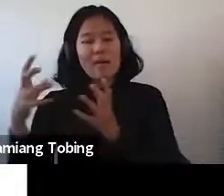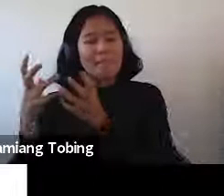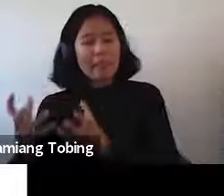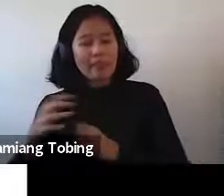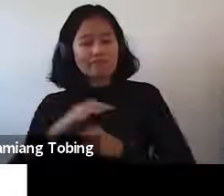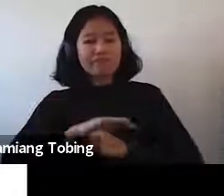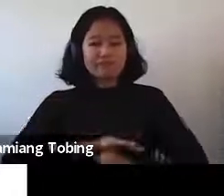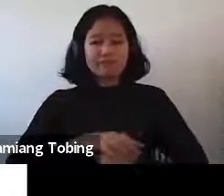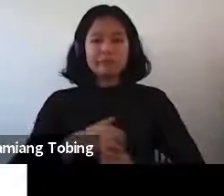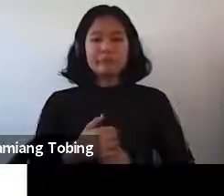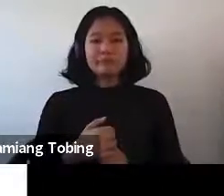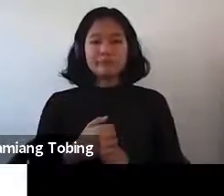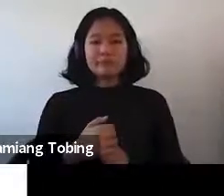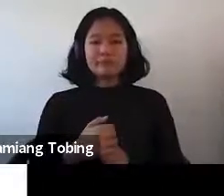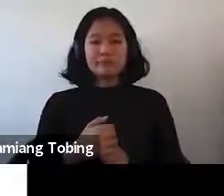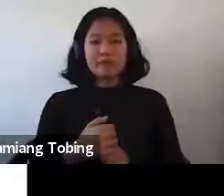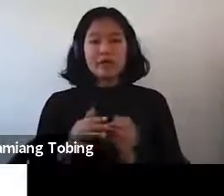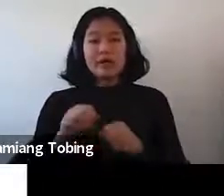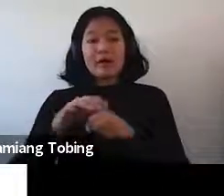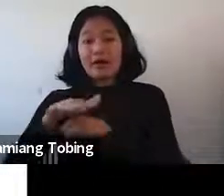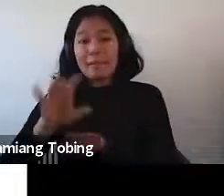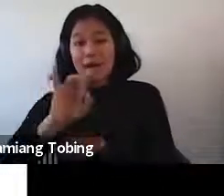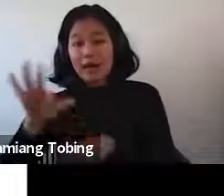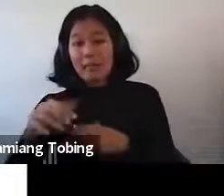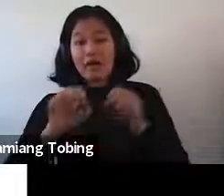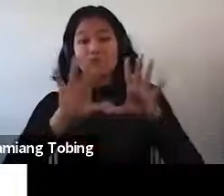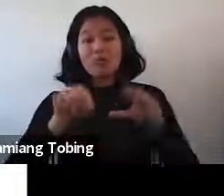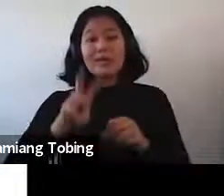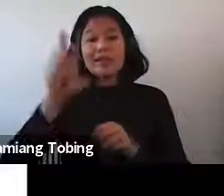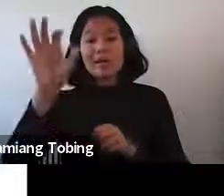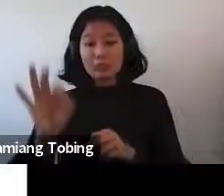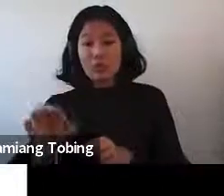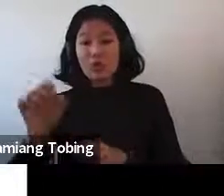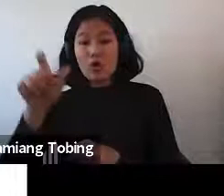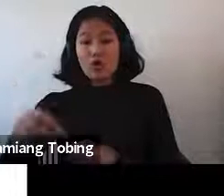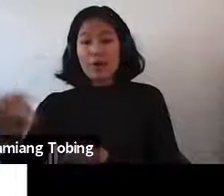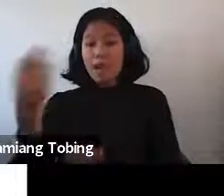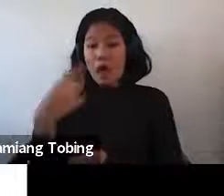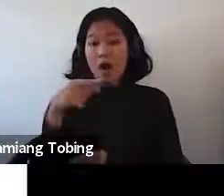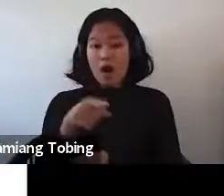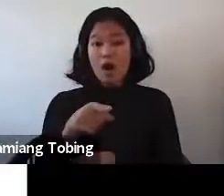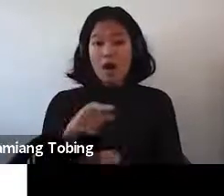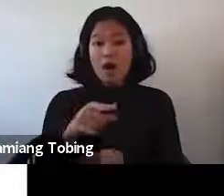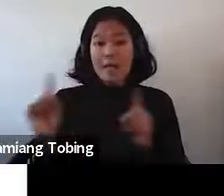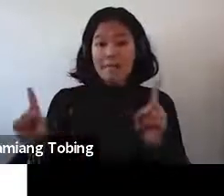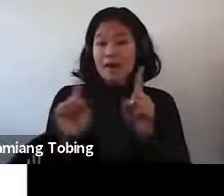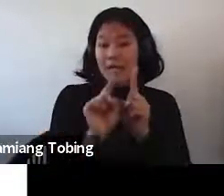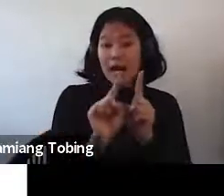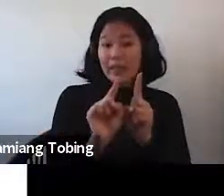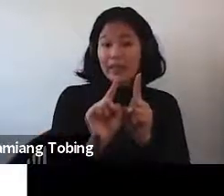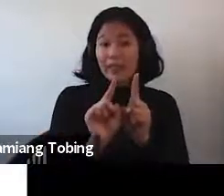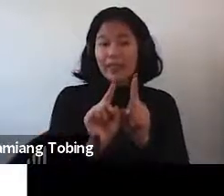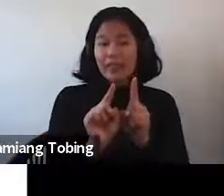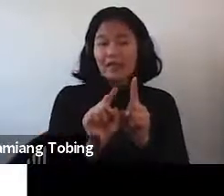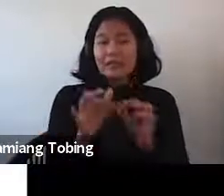Nah kemudian dampaknya adalah 10,3% responden menyatakan bahwa hubungan dengan pasangan semakin tegang. Ya kan,